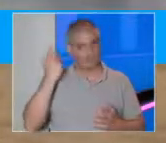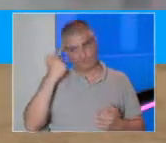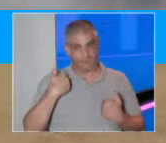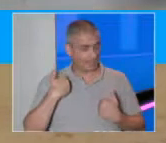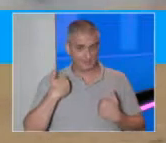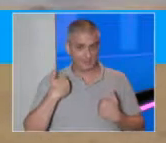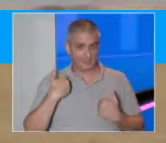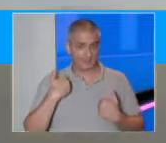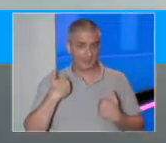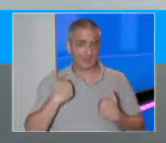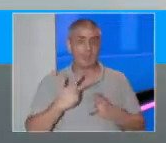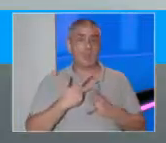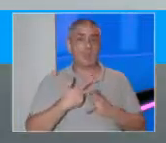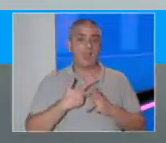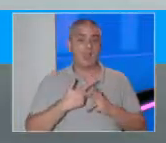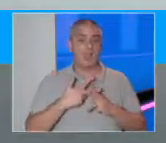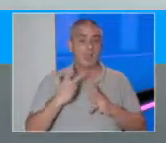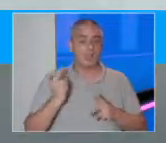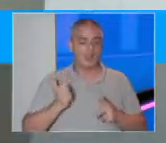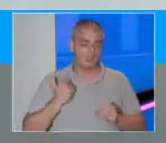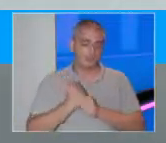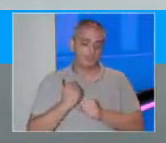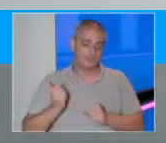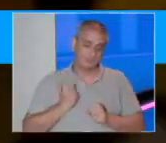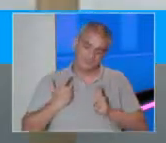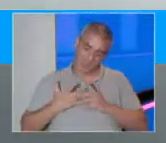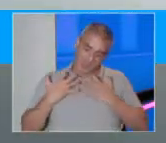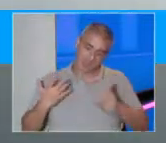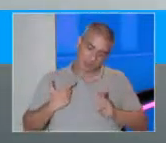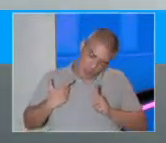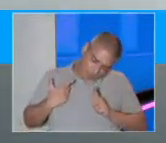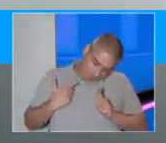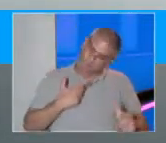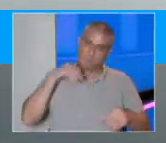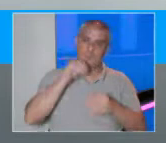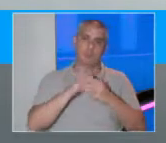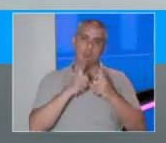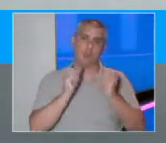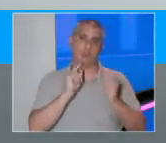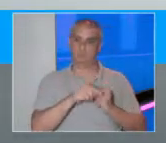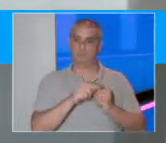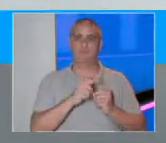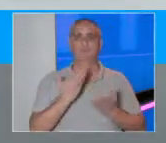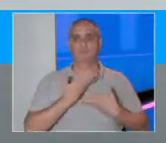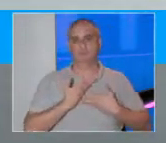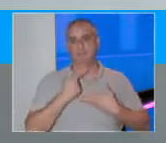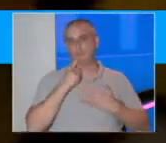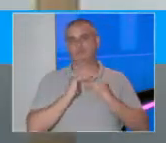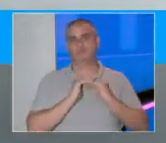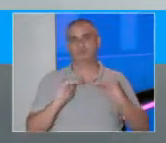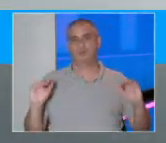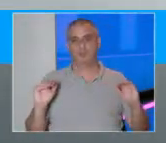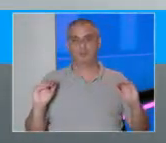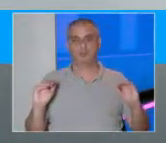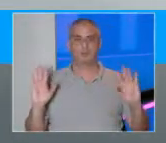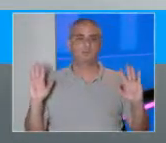כבר, רק מבצע צבאי נרחב רציני ברצועה יביא שקט.